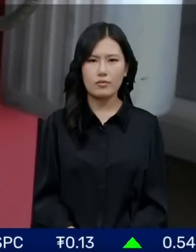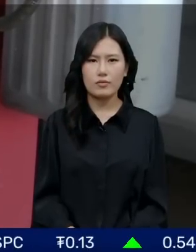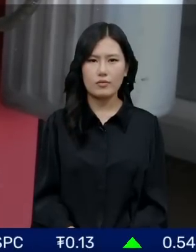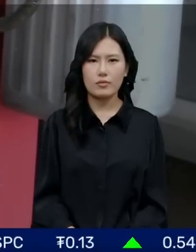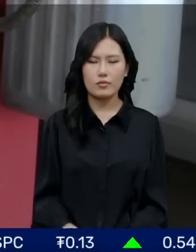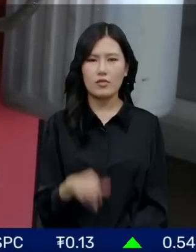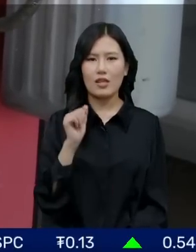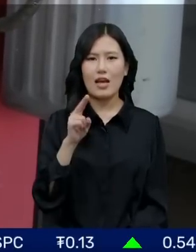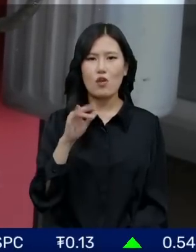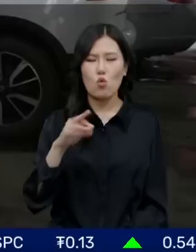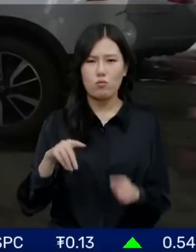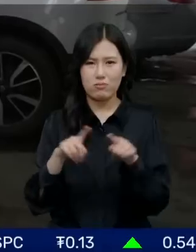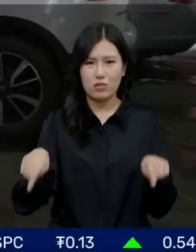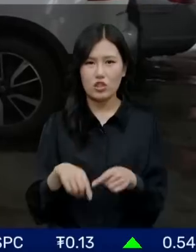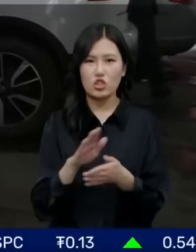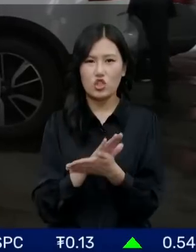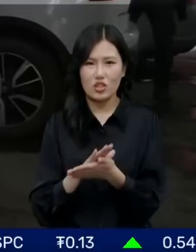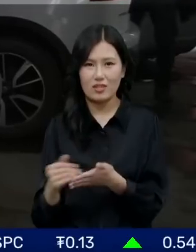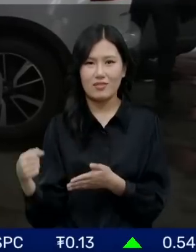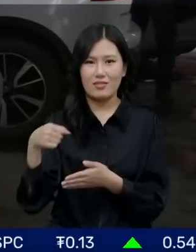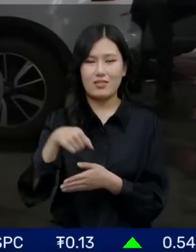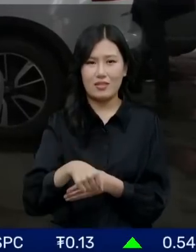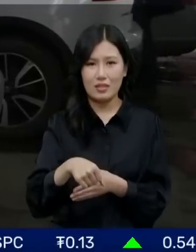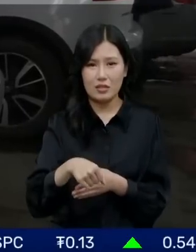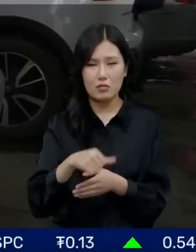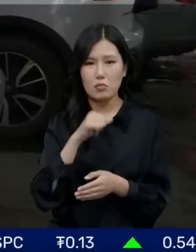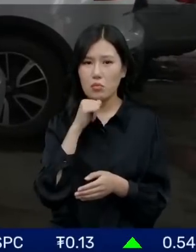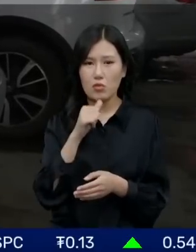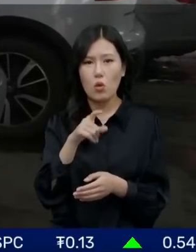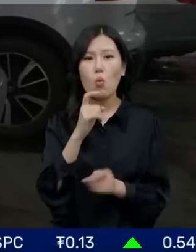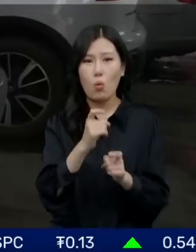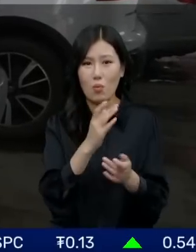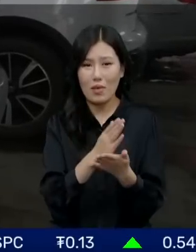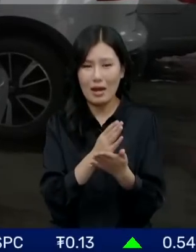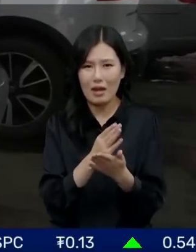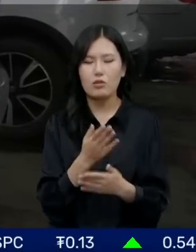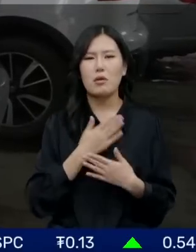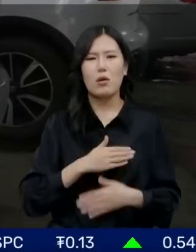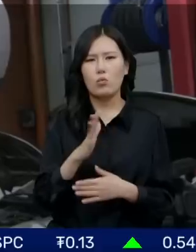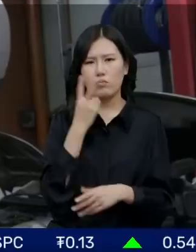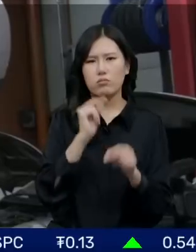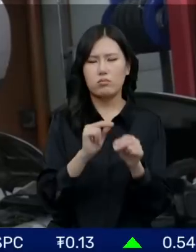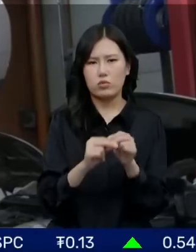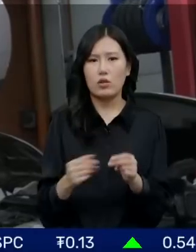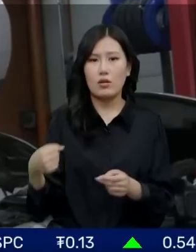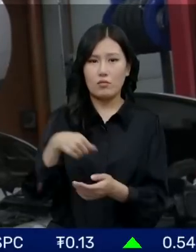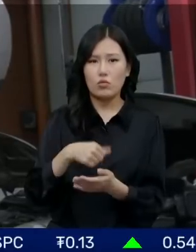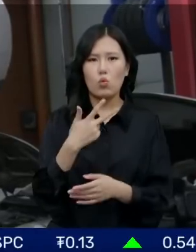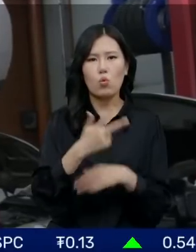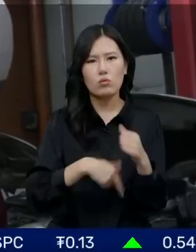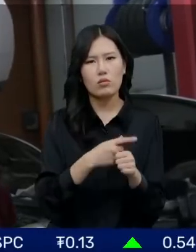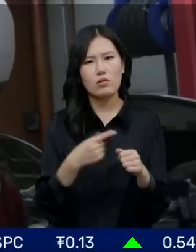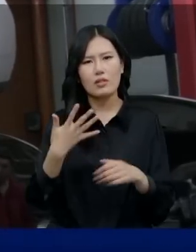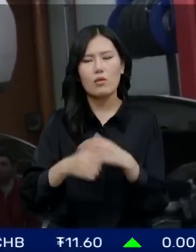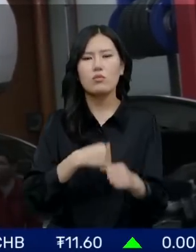Мөн аккумулятор цоо шинэл биш бол өвлийг ухтаж заавал шалгуулах хэрэгтэй. Аккумулятор ашиглалтын хугацаа 3-5 жил хүртэл байдаг. Хэрвээ аккумулятор